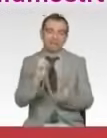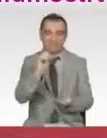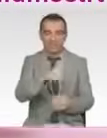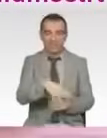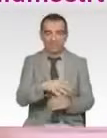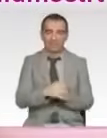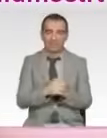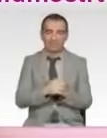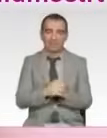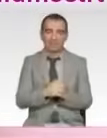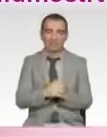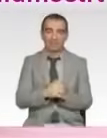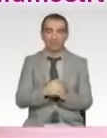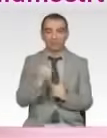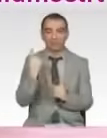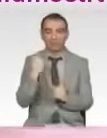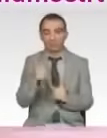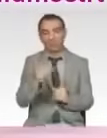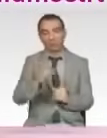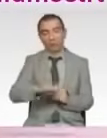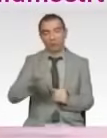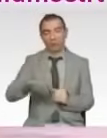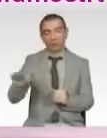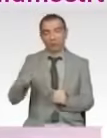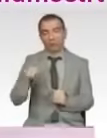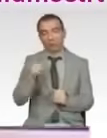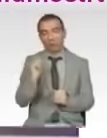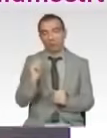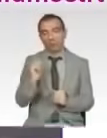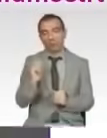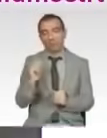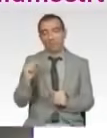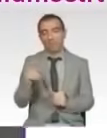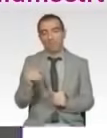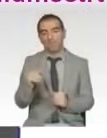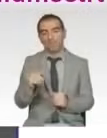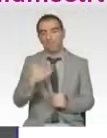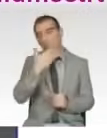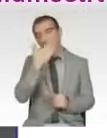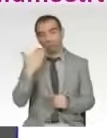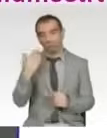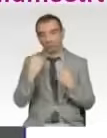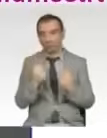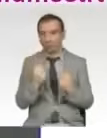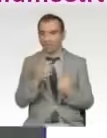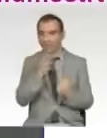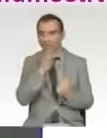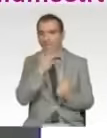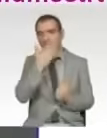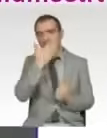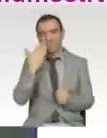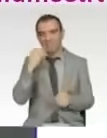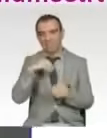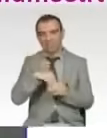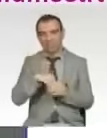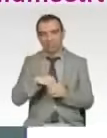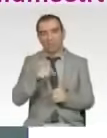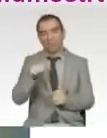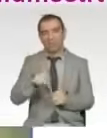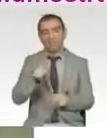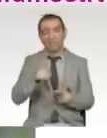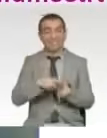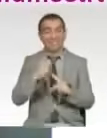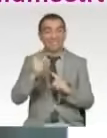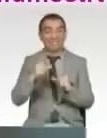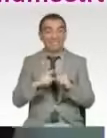attı. Şimdi çocuklarımız da şöyle bir oruç tutabiliriz Ramazan'da. Mesela buraya Yiğit